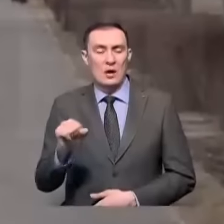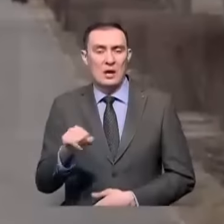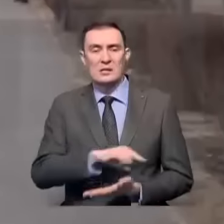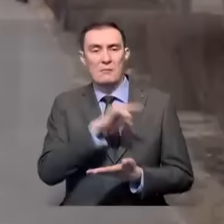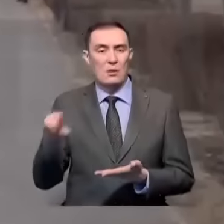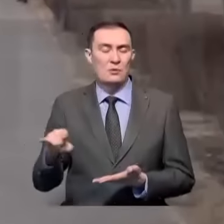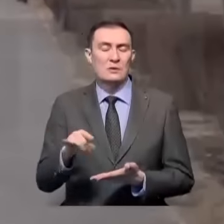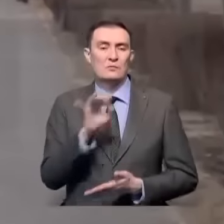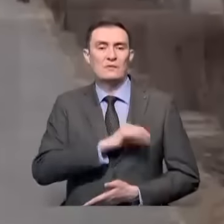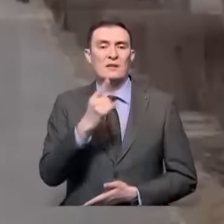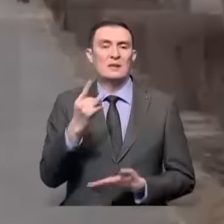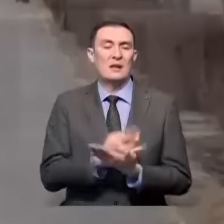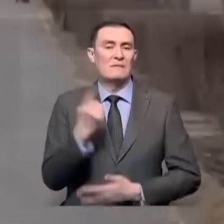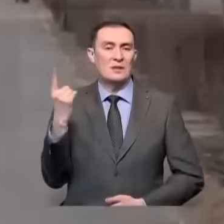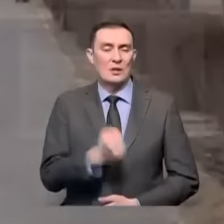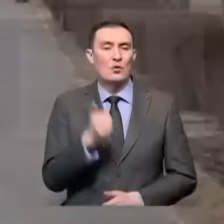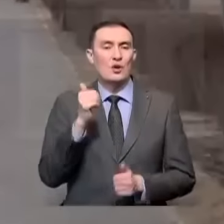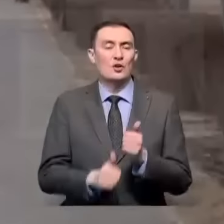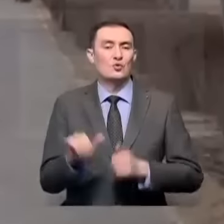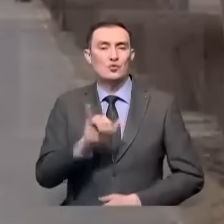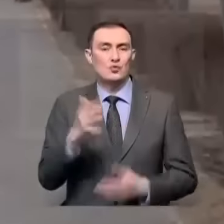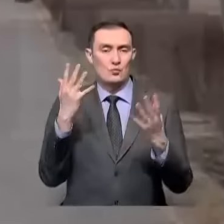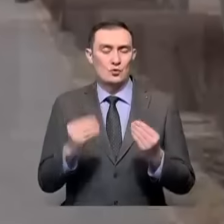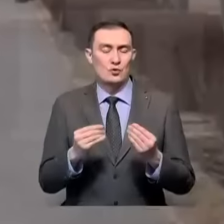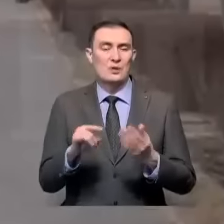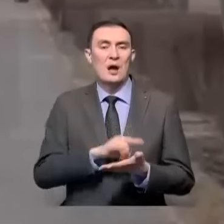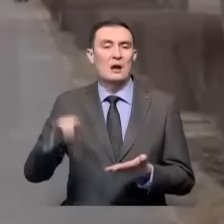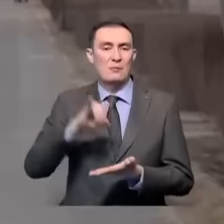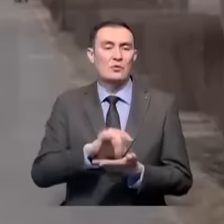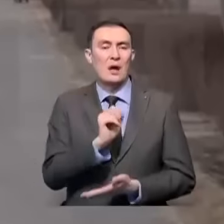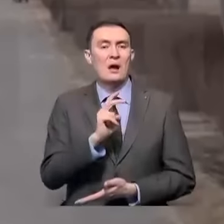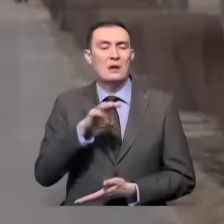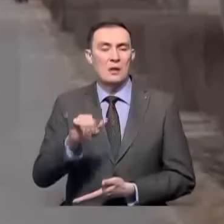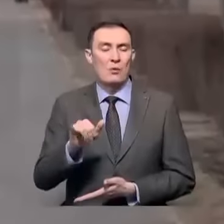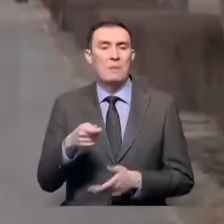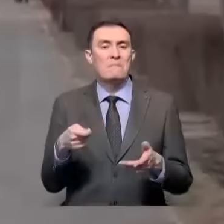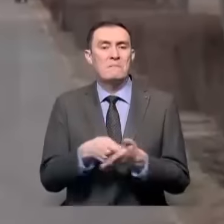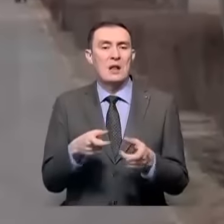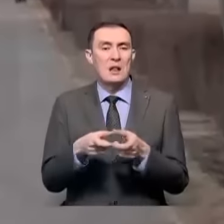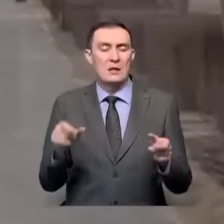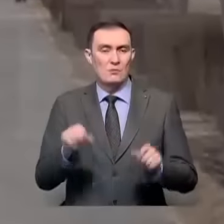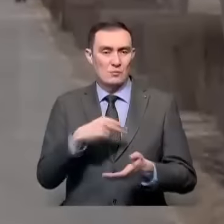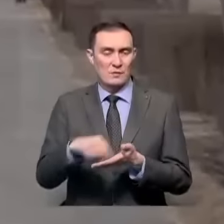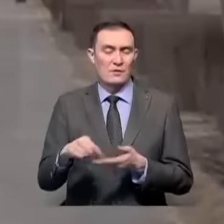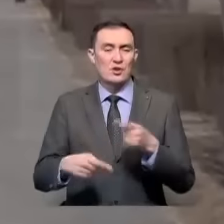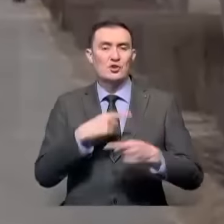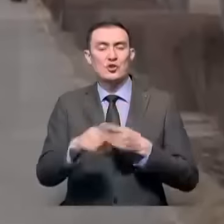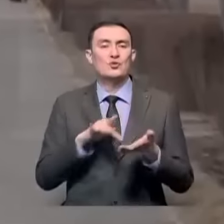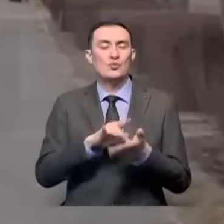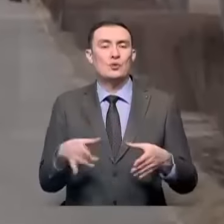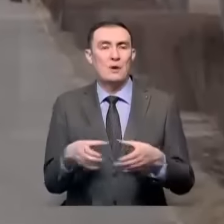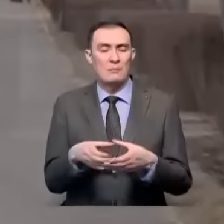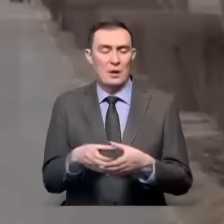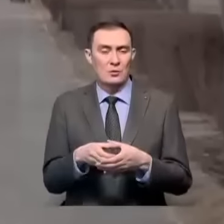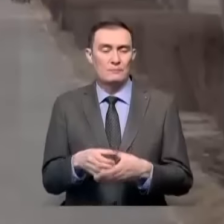Чартерный самолет летает раз в неделю каждую субботу из международного аэропорта Актау. Авиабилеты можно приобрести через туроператоров в